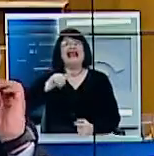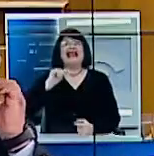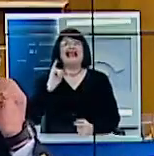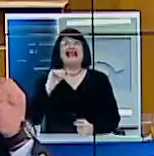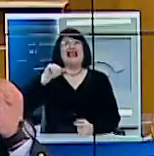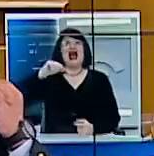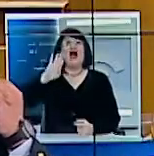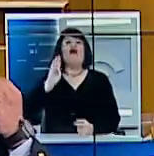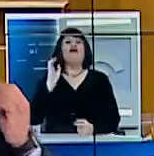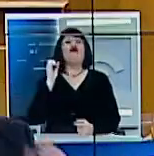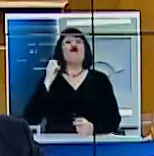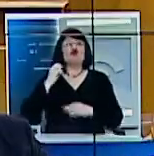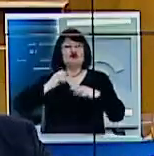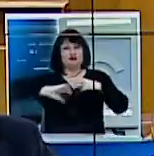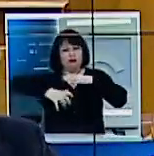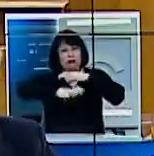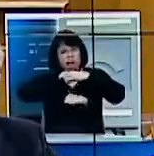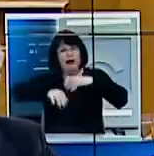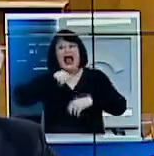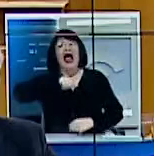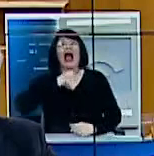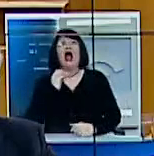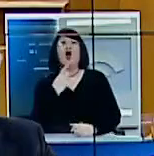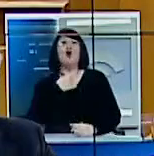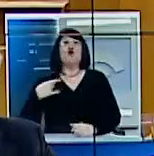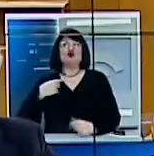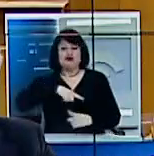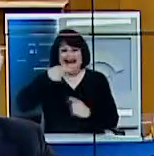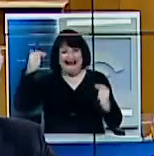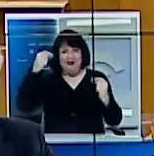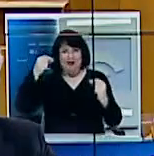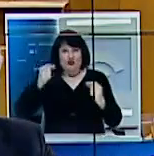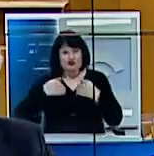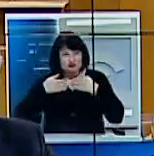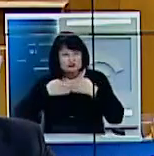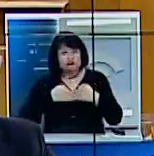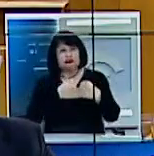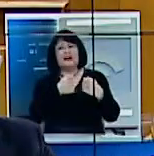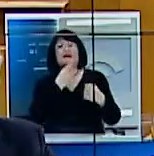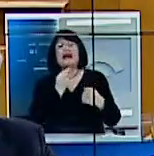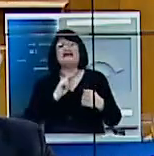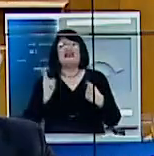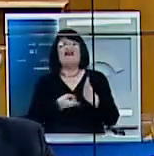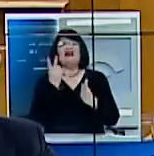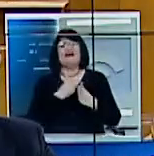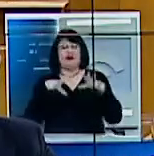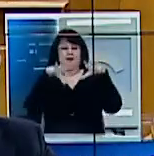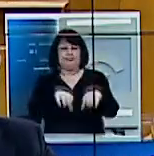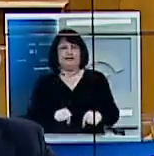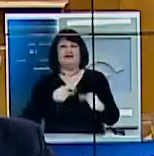αλλά το λέτε. Έχουμε πρώτο. Είμαι υποχρεωμένος να σας διακόψω, να σας διακόψω και τους δύο, να σας ευχαριστήσω.